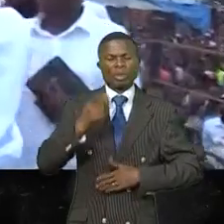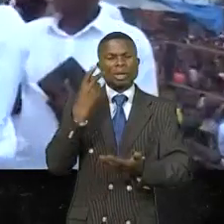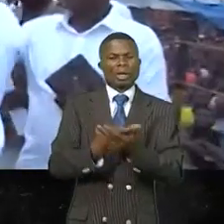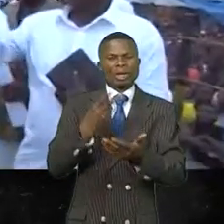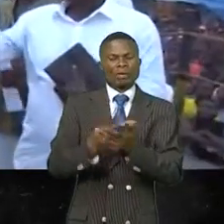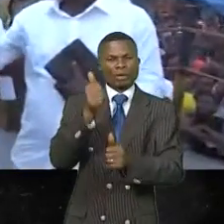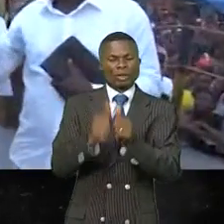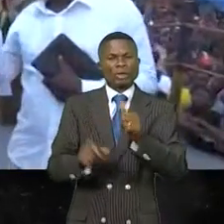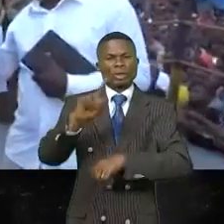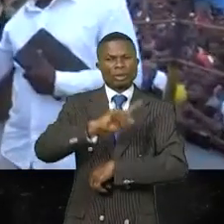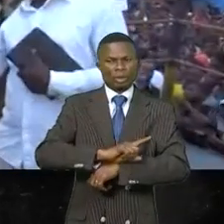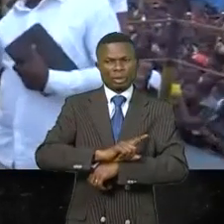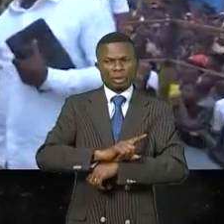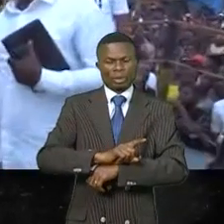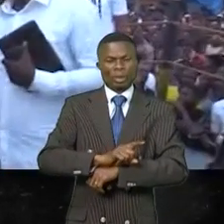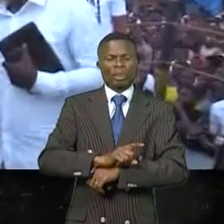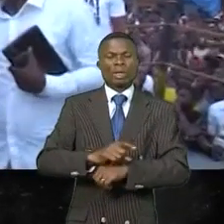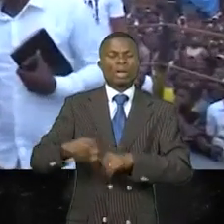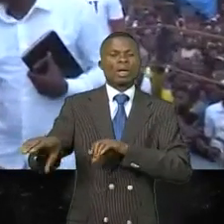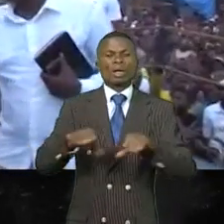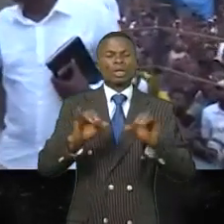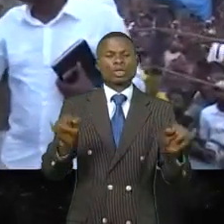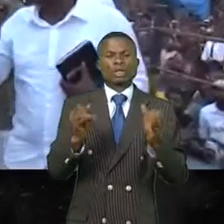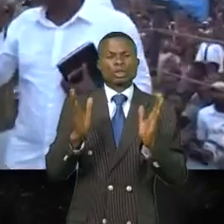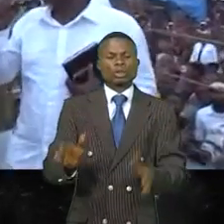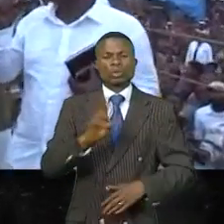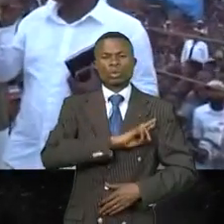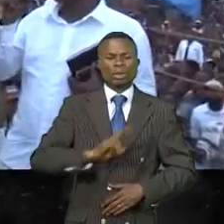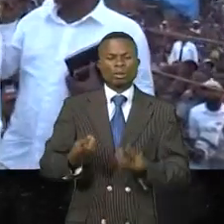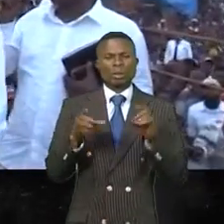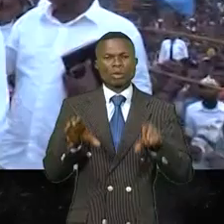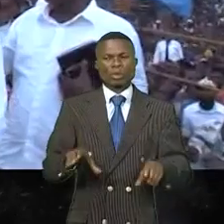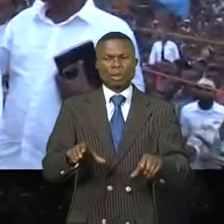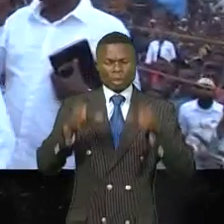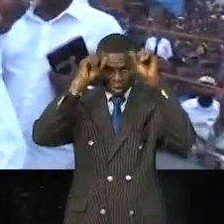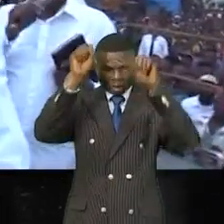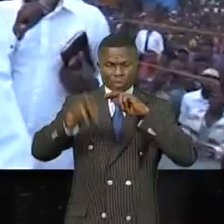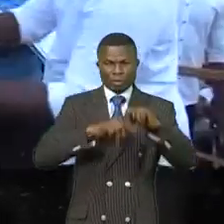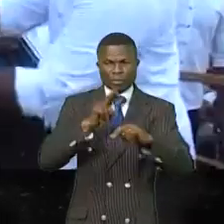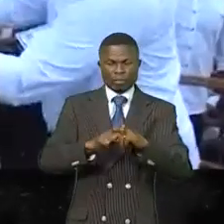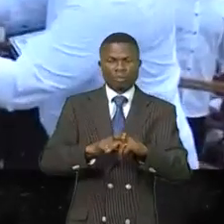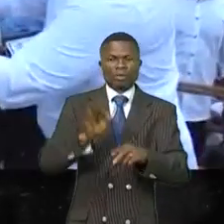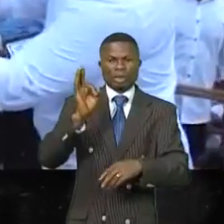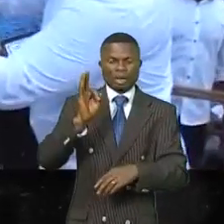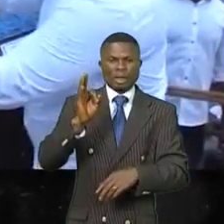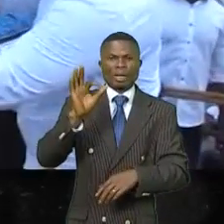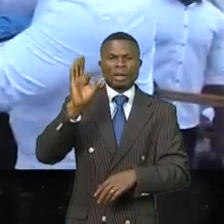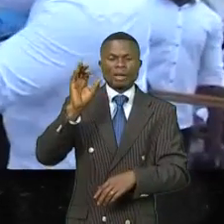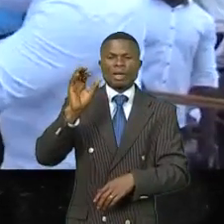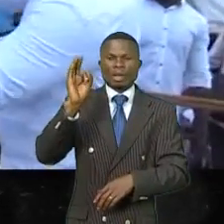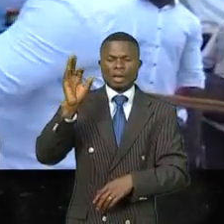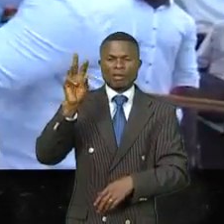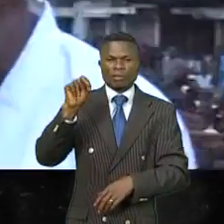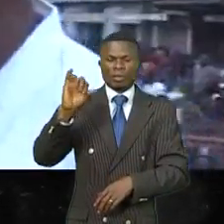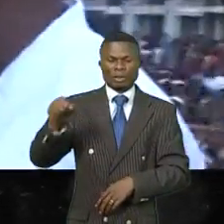au quotidien de ses athlètes de la République démocratique du Congo et président national du FNJ pour honorer